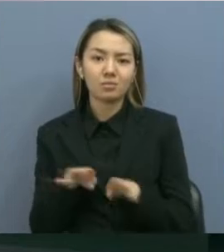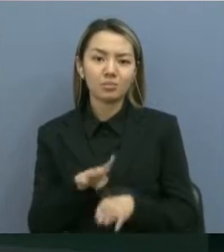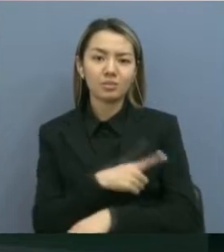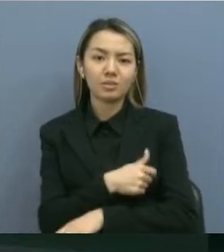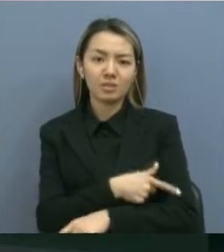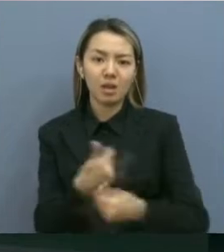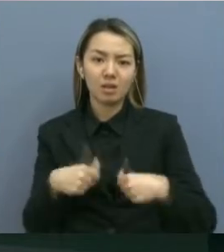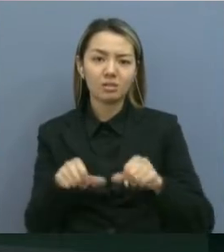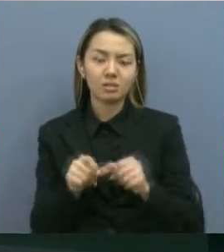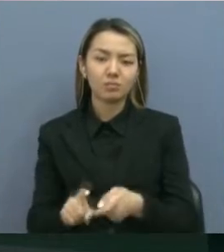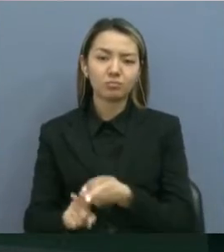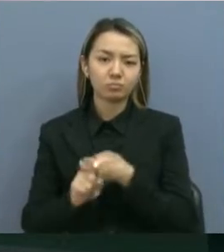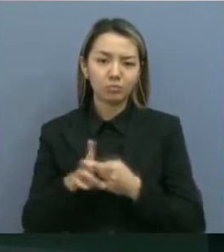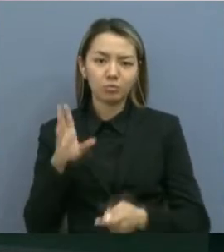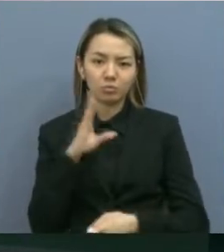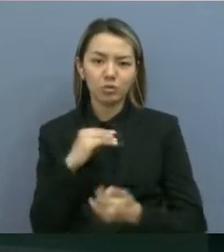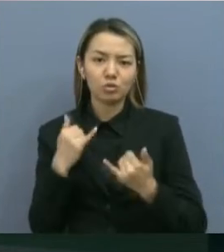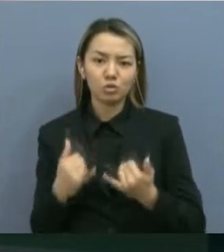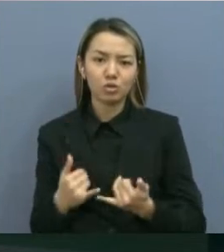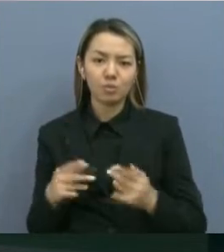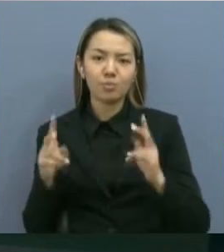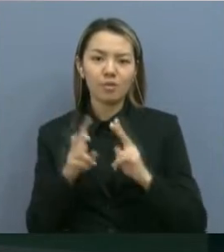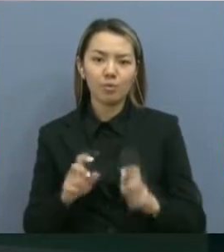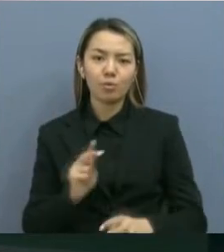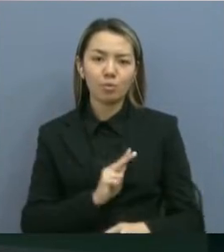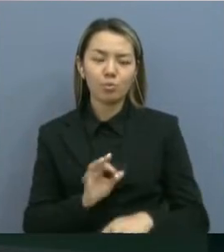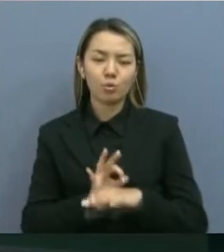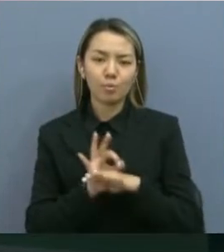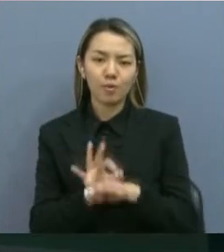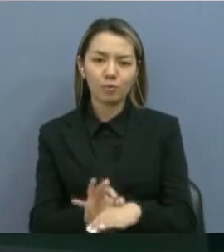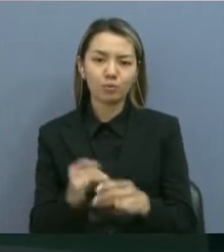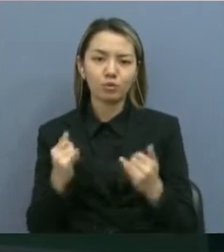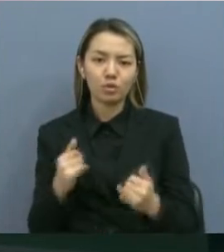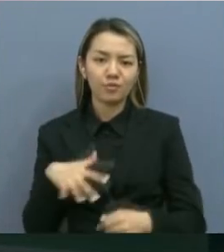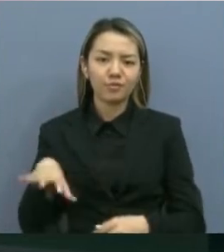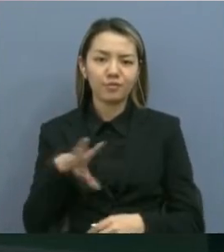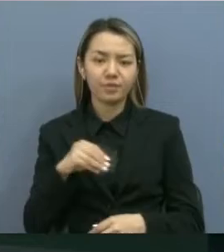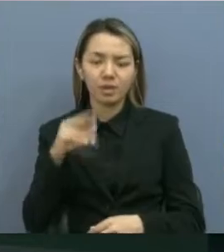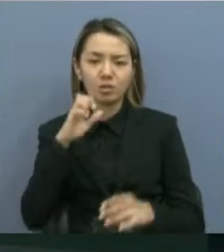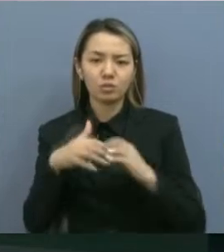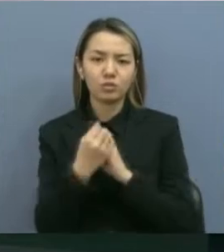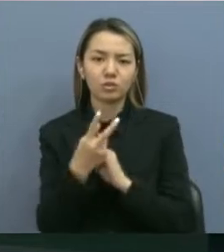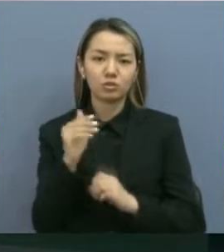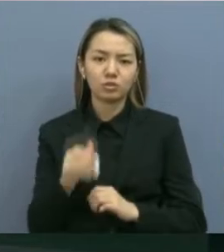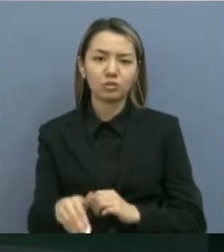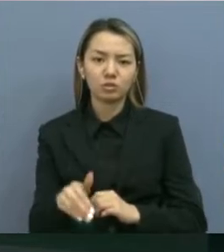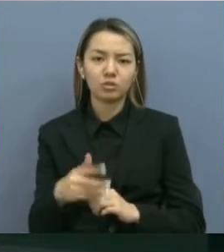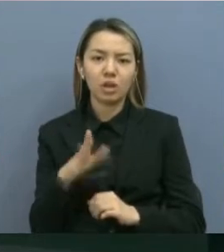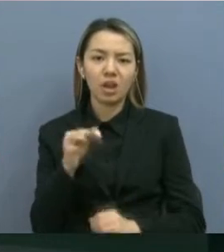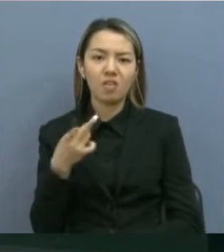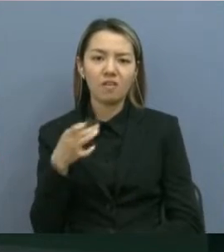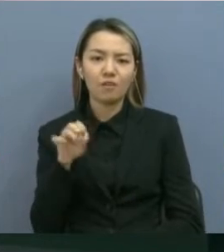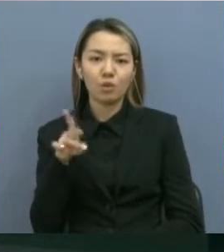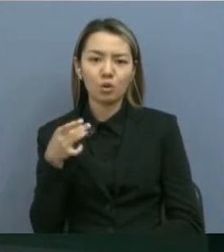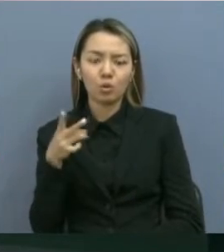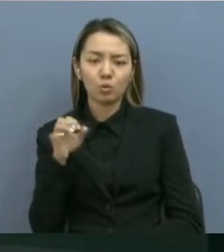медициналық мекемелерде жұқтырған. Қазір эпидемиологиялық тергеу жұмыстары жүріп жатыр. Ал ел бойынша 13467 адам коронавирус